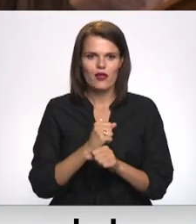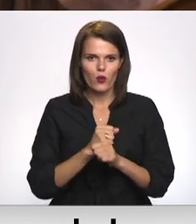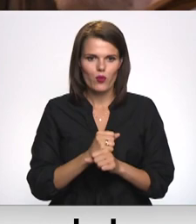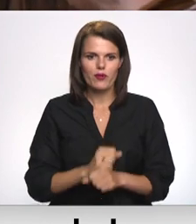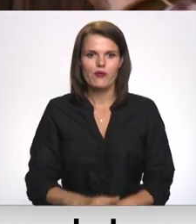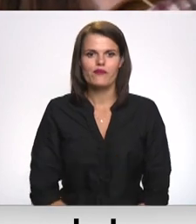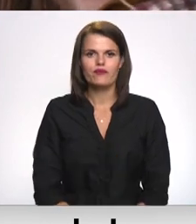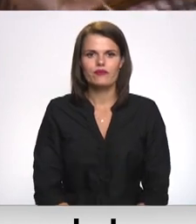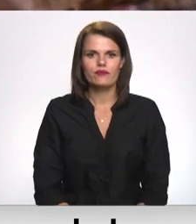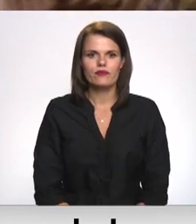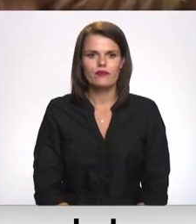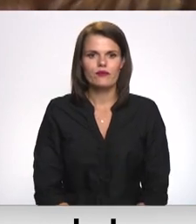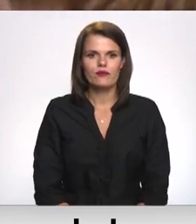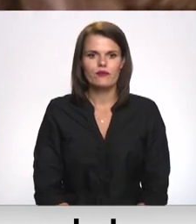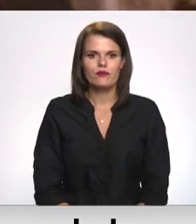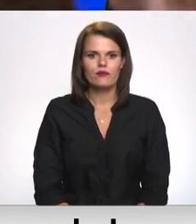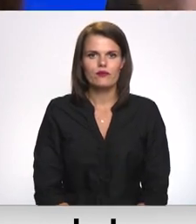Skanot aplausiem!